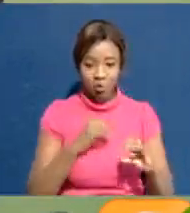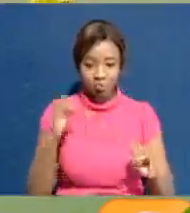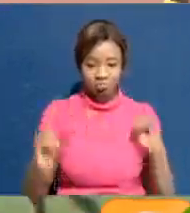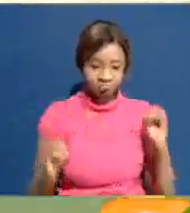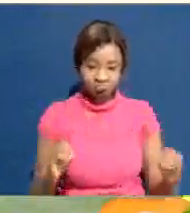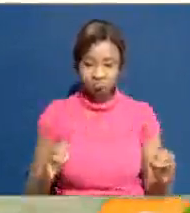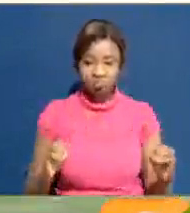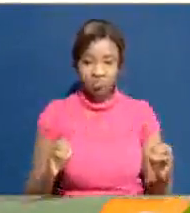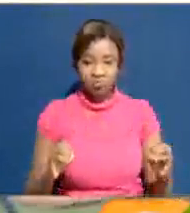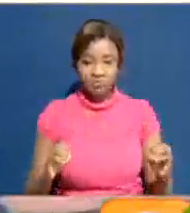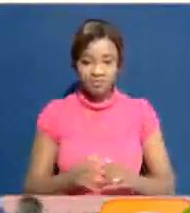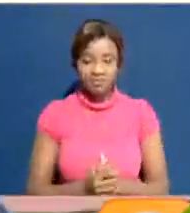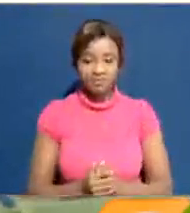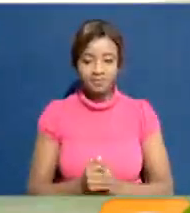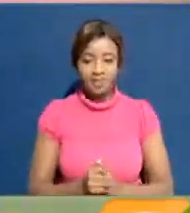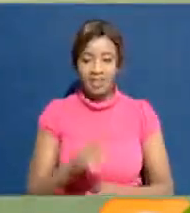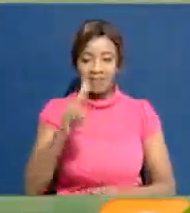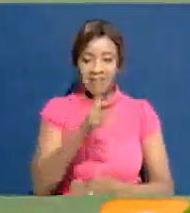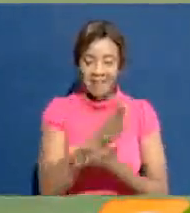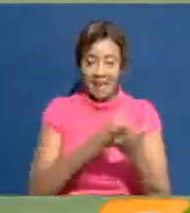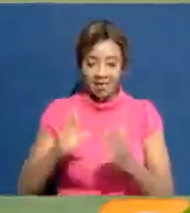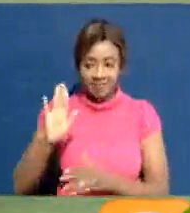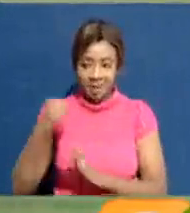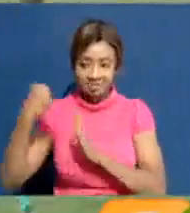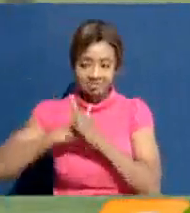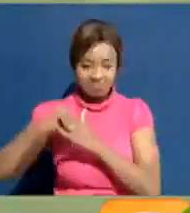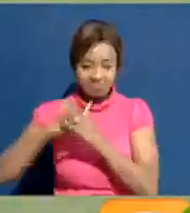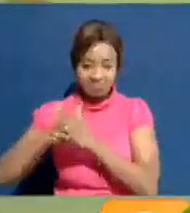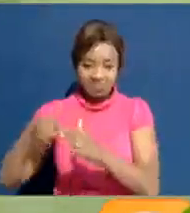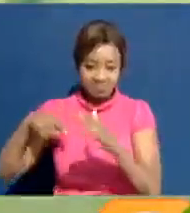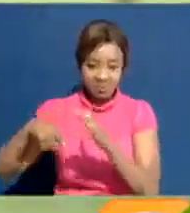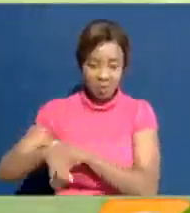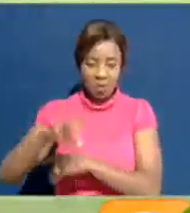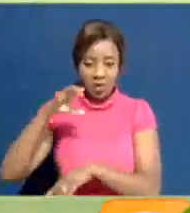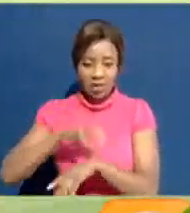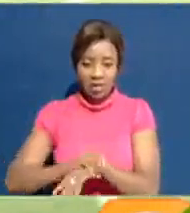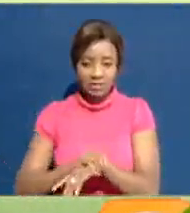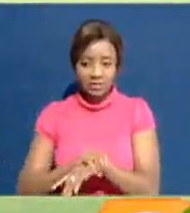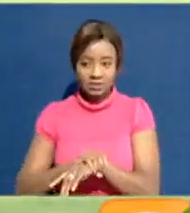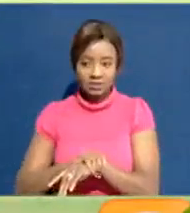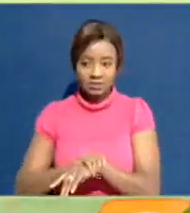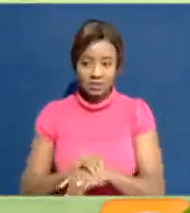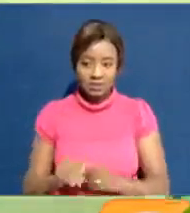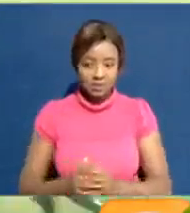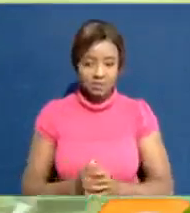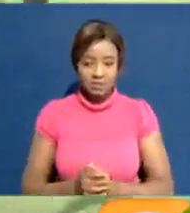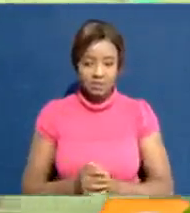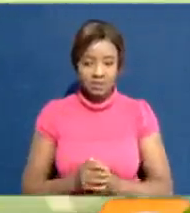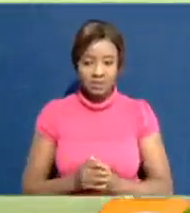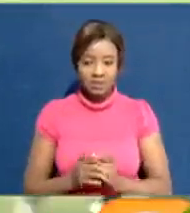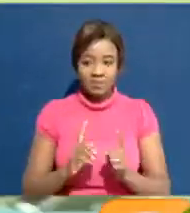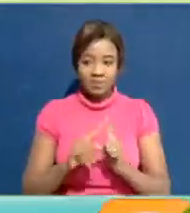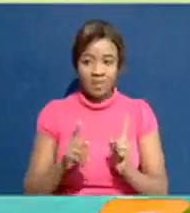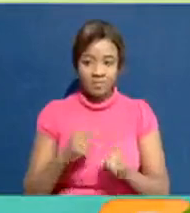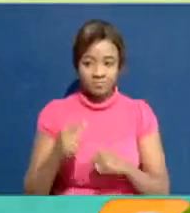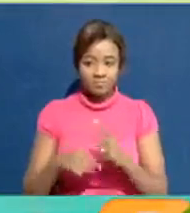kufikia wakati wa mapumziko. Katika kipindi cha pili, Kogalo liamka na kushambulia Tusker kwa kipindi kirefu licha juhudi zao, mashambulizi ya